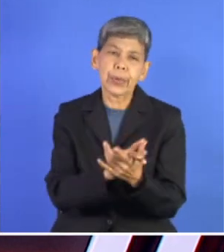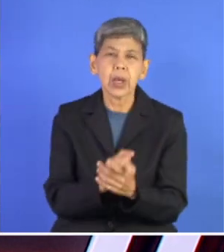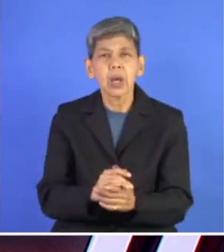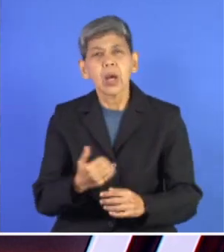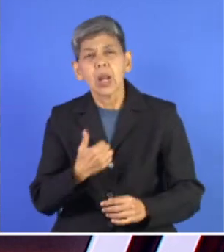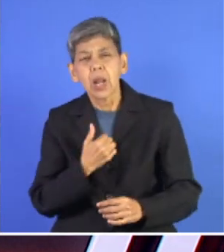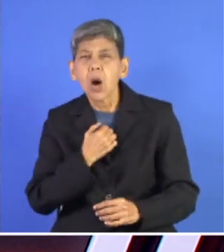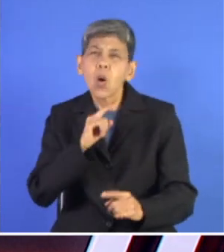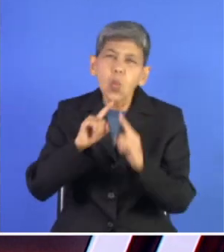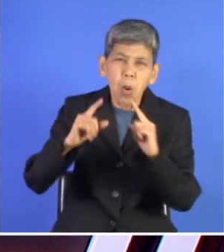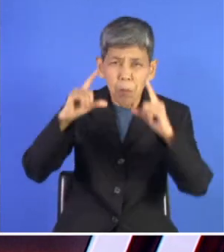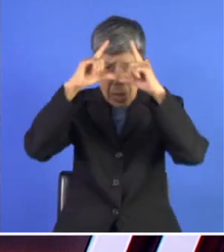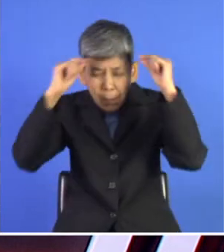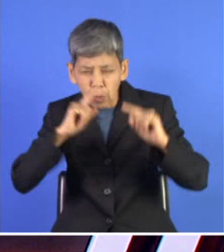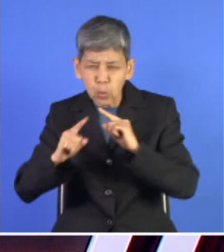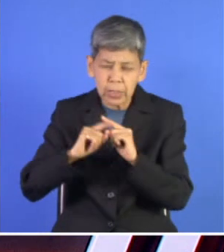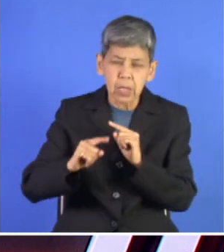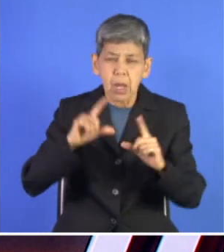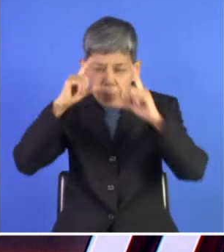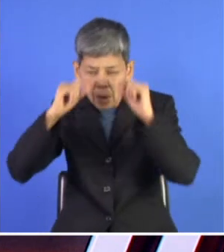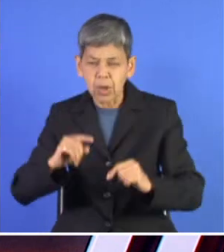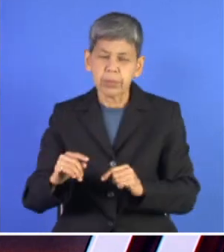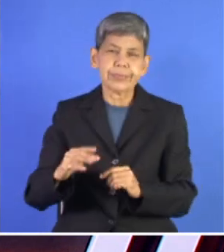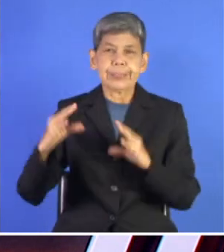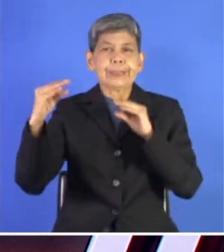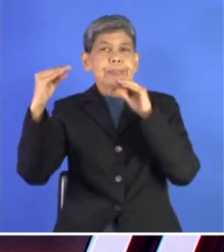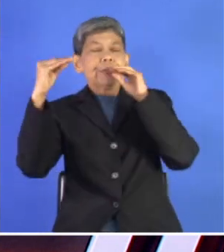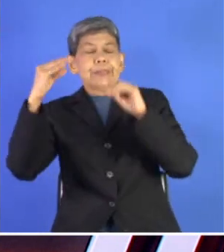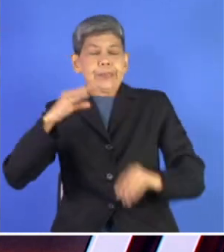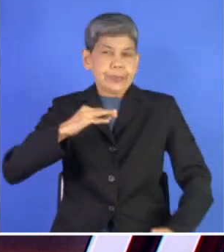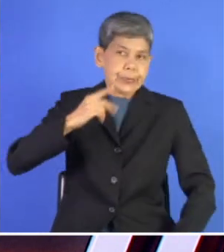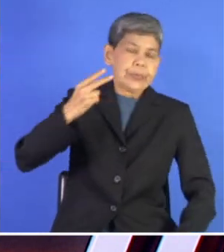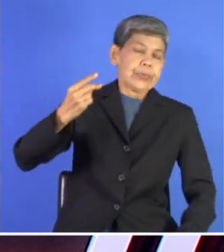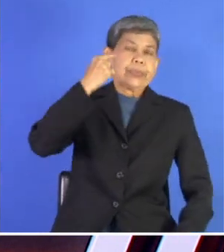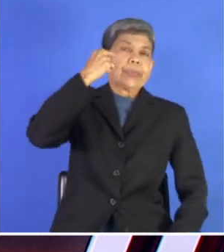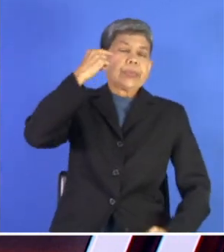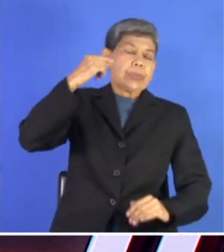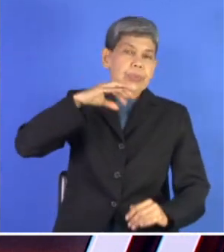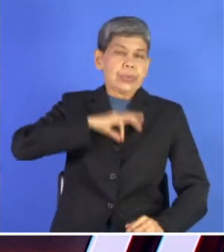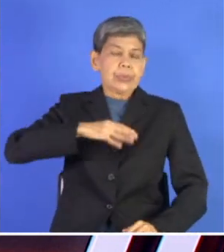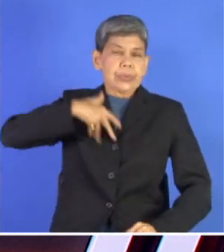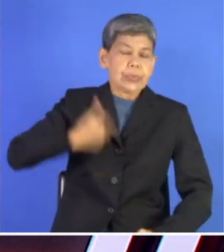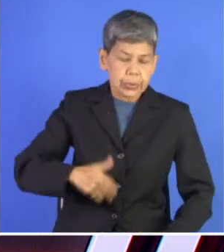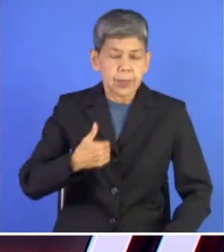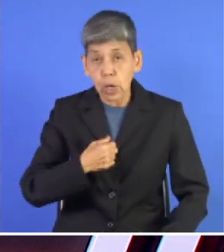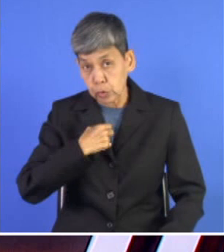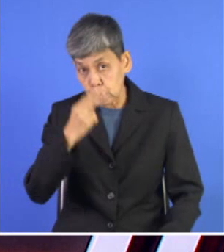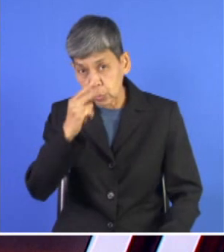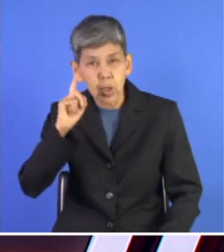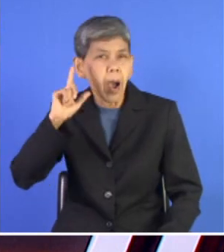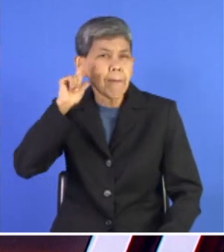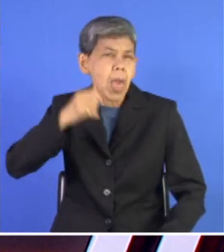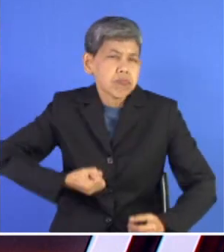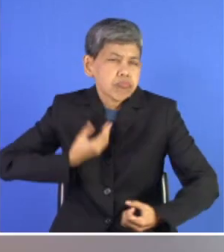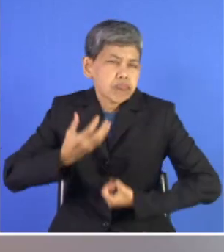ตอบโต้ของเจ้าหน้าที่ภาครัฐหรือว่าคุณพยาบาลเนี่ยนะทำให้เขารู้สึกว่าโอ้โหทำไมถึงพูดกันรุนแรงแบบนี้เดี๋ยวฟังเธอหน่อยนะคะคลิปนี้